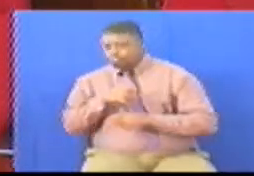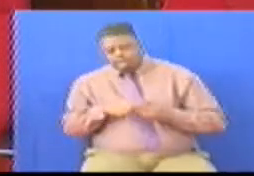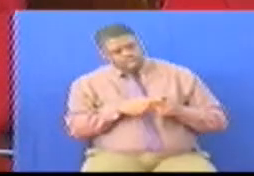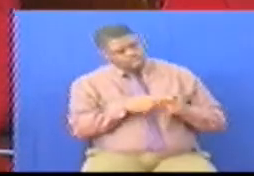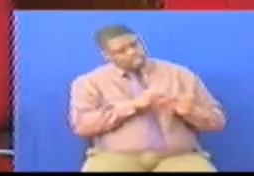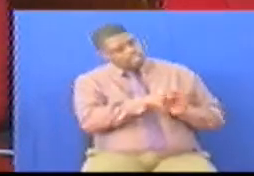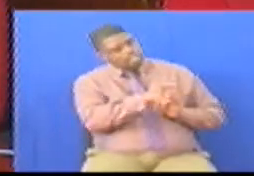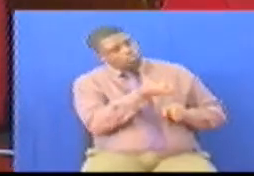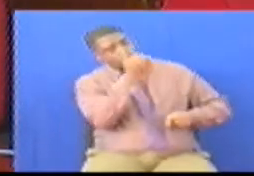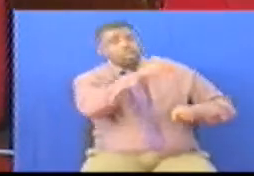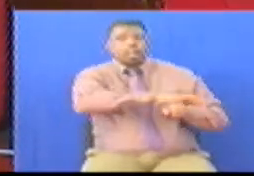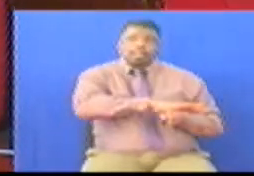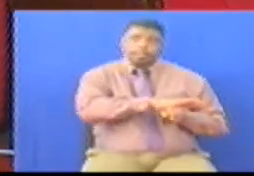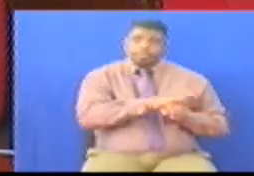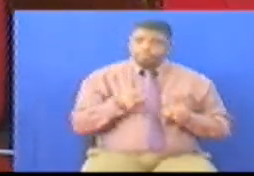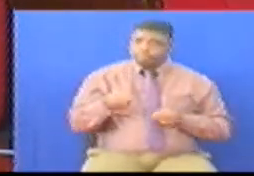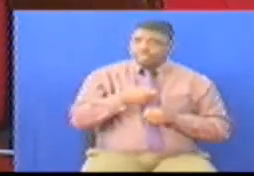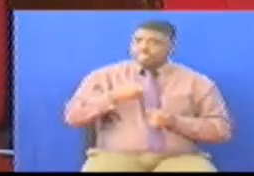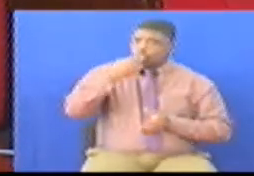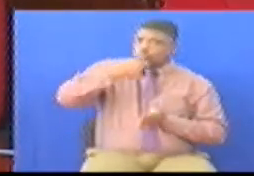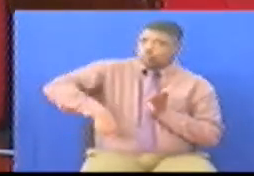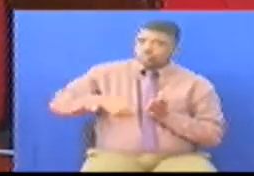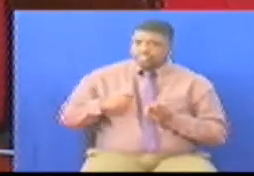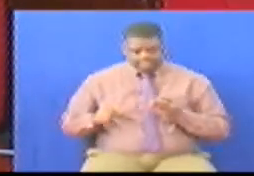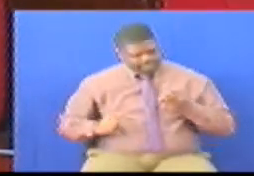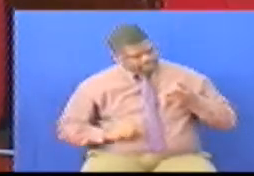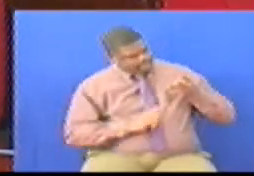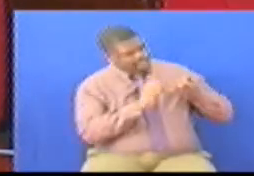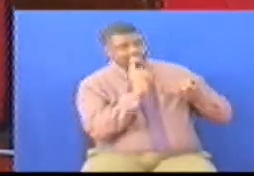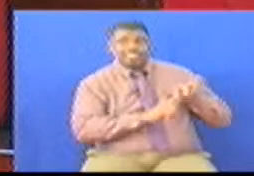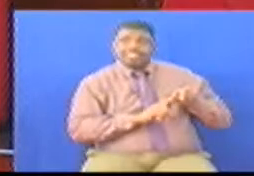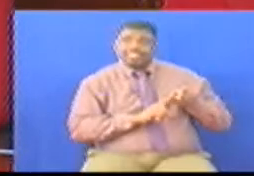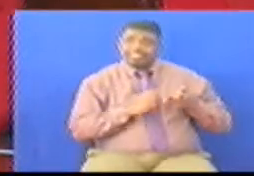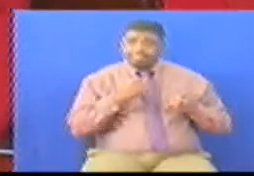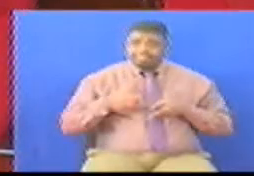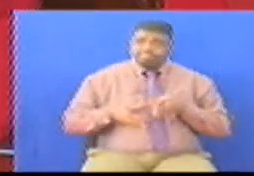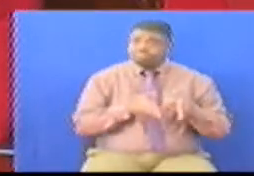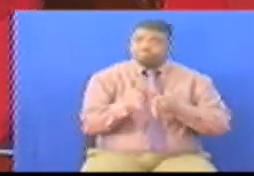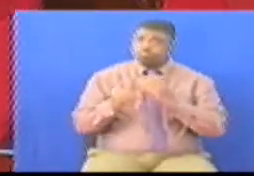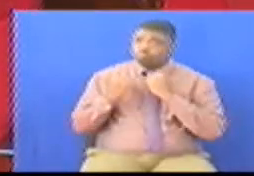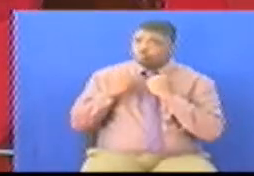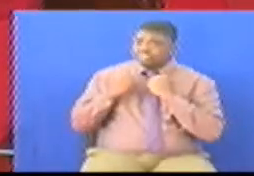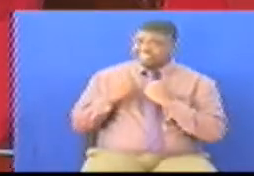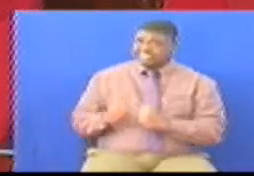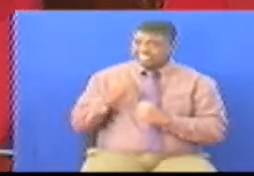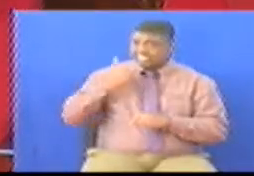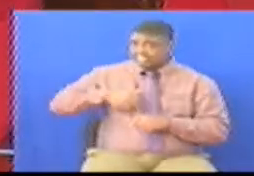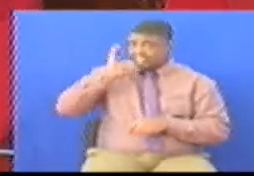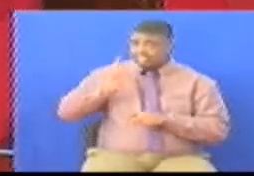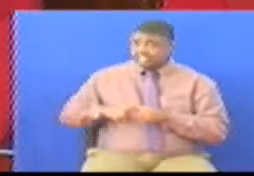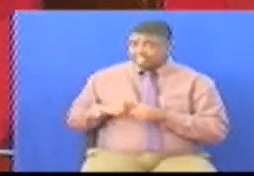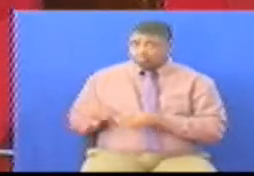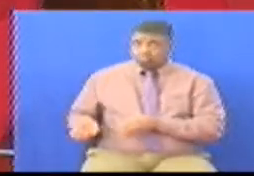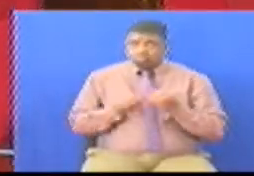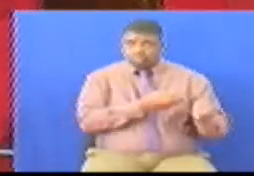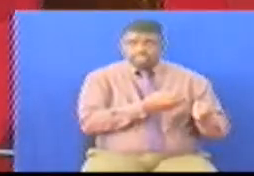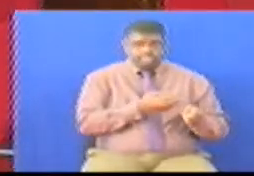madeni ya kodi. C, serikali imarishe mfumo wa udhibiti katika huduma utoaji mizigo ya